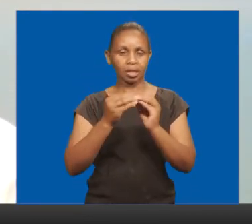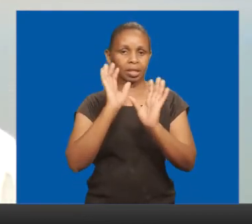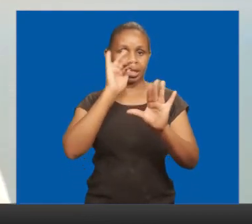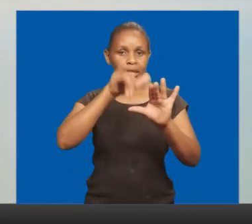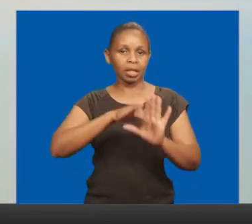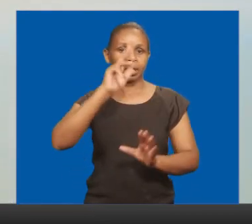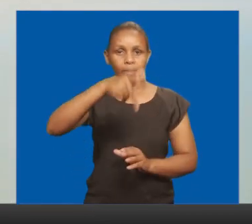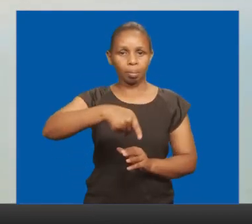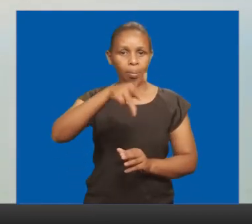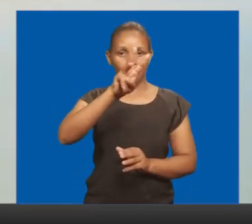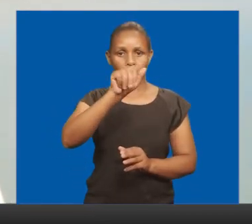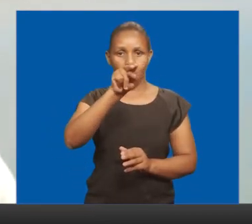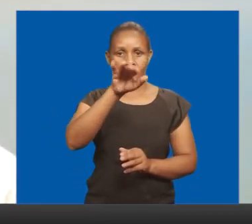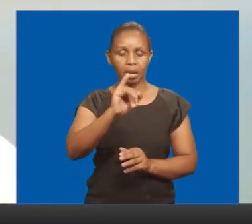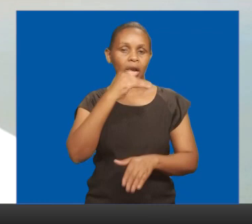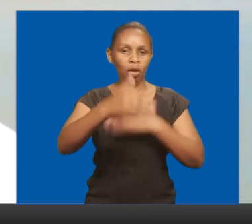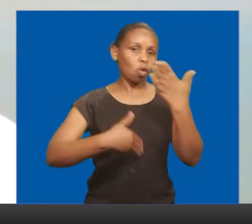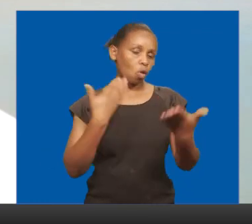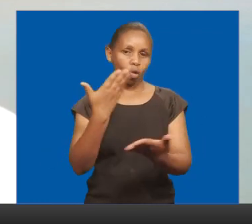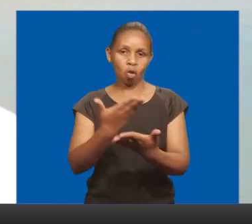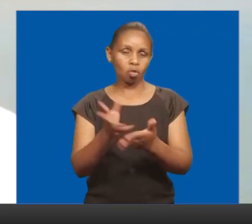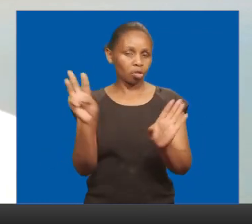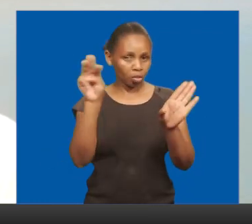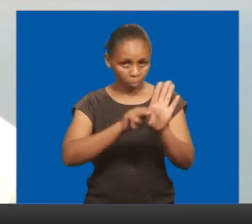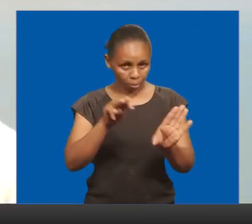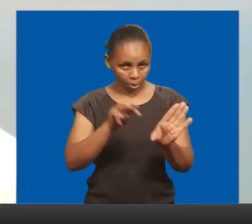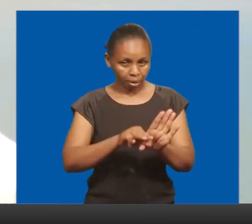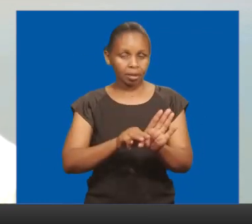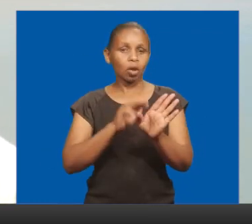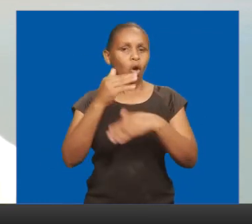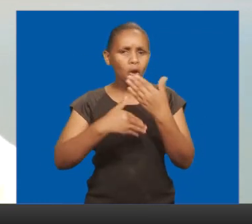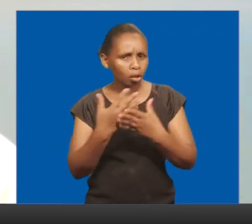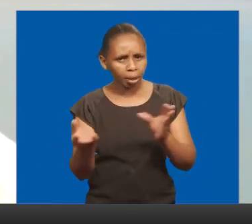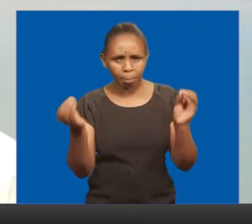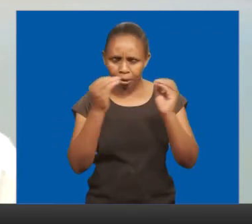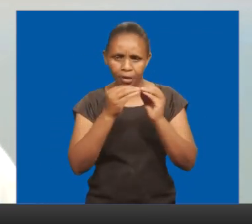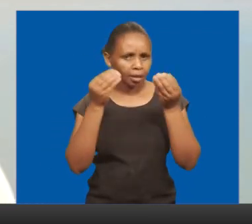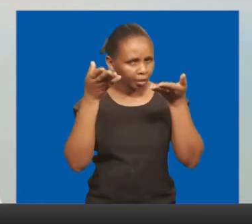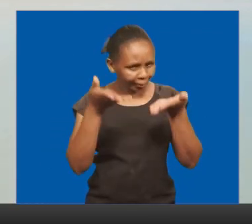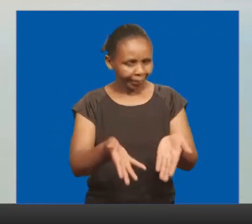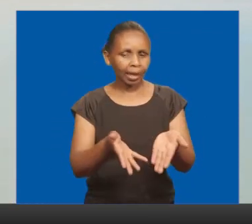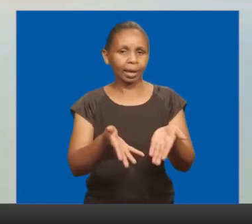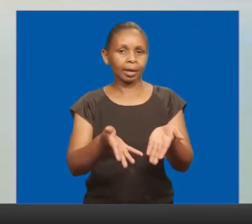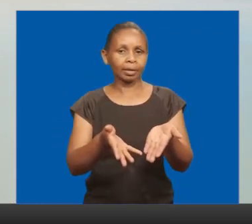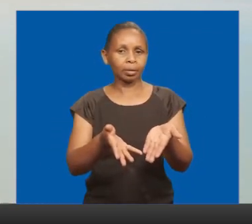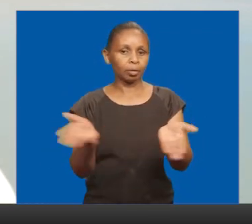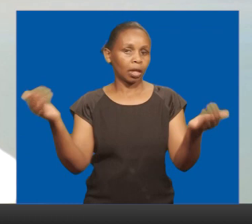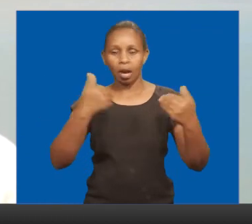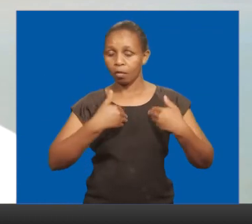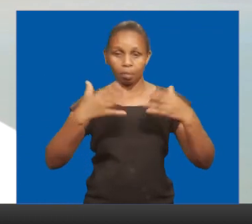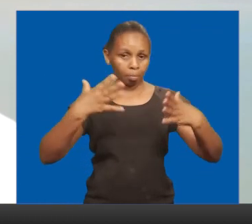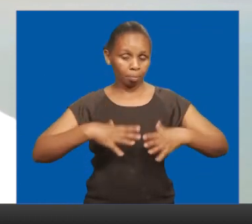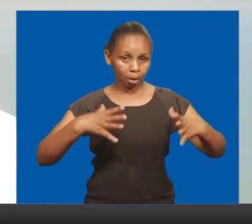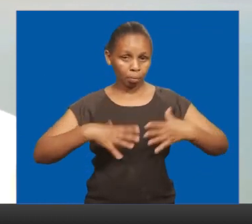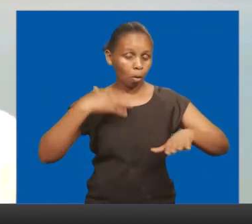malindi Marine Park na Hao madirector na Watu wote stakeholder all the pron management implementation committee tulikuwa sote hapo